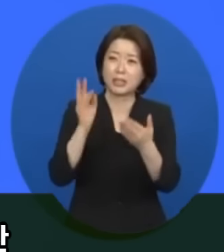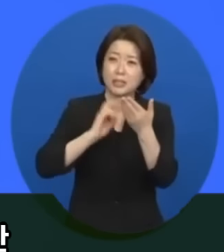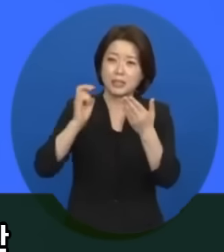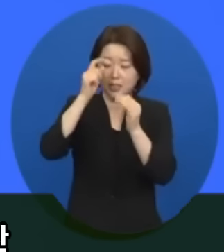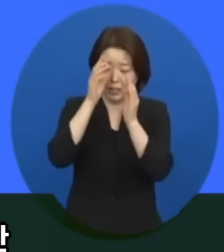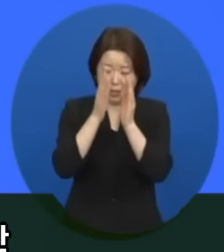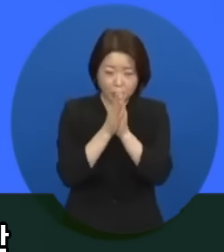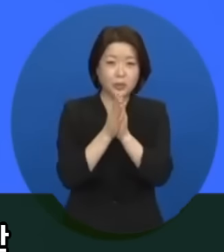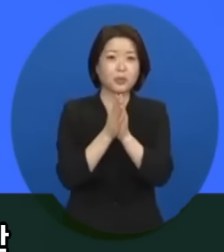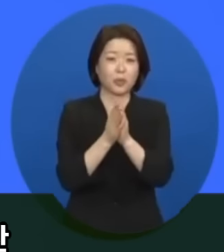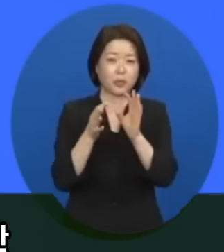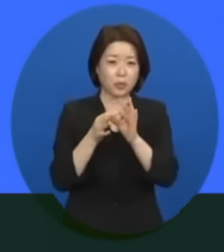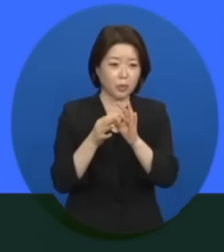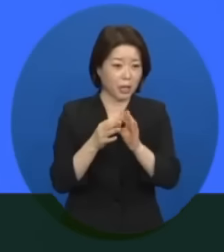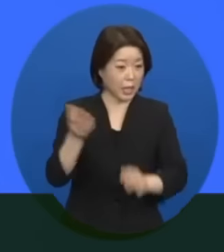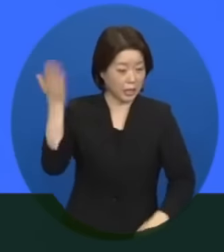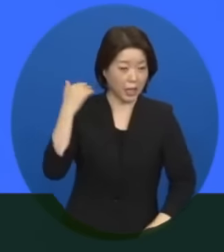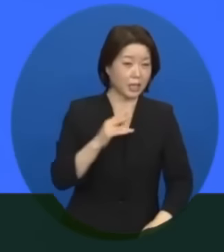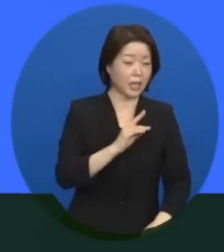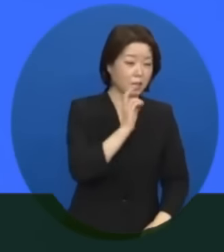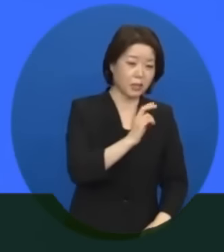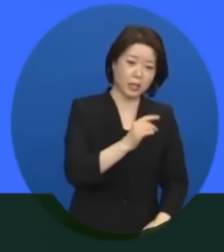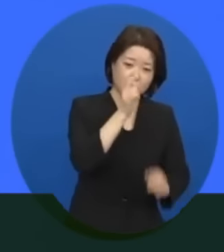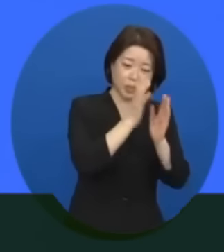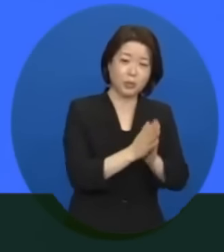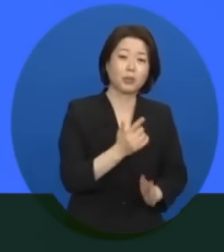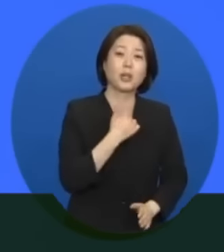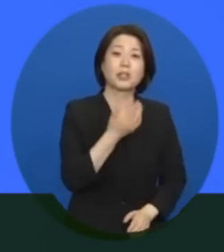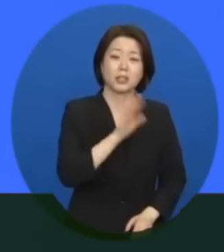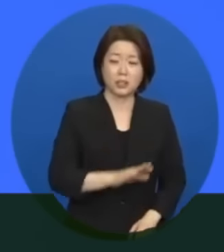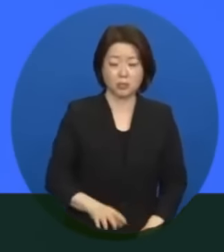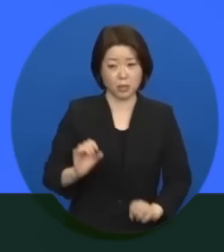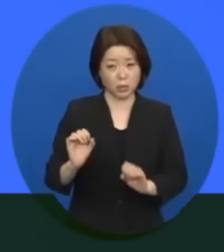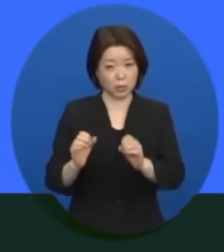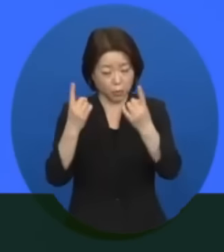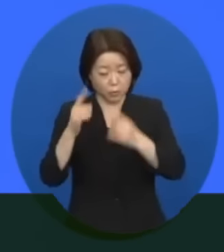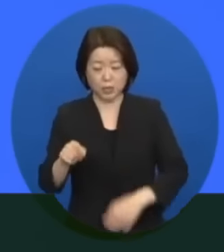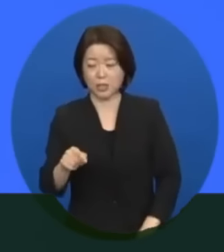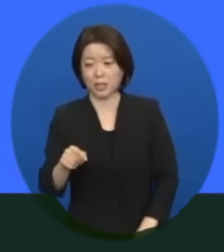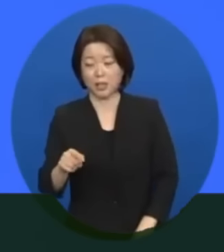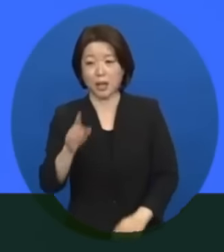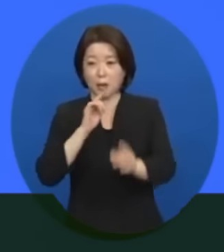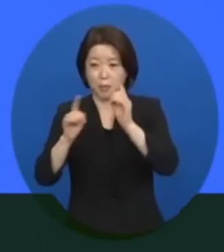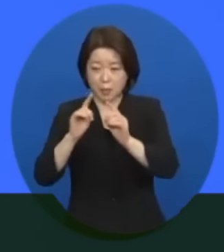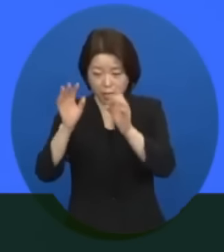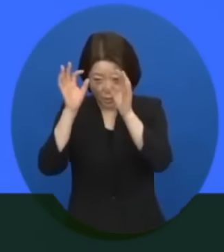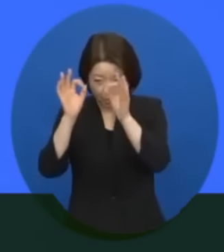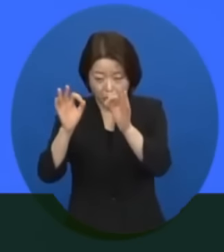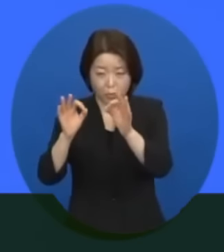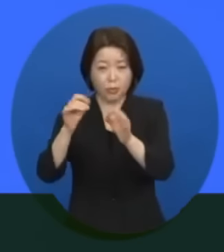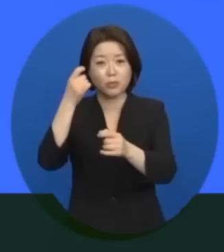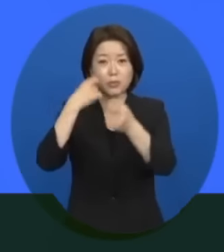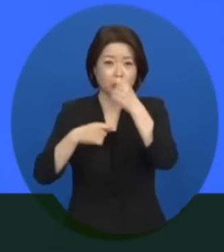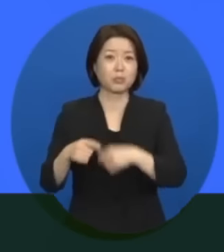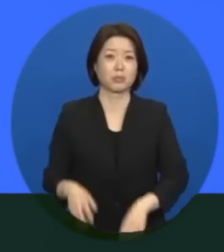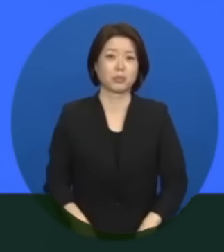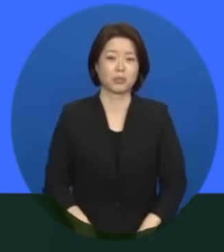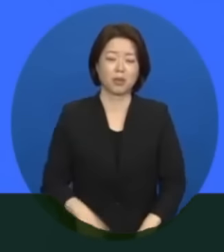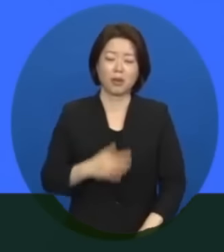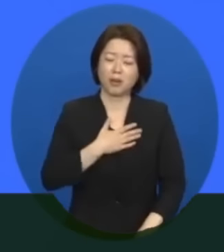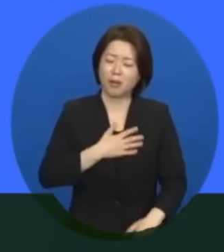기도를 한 경험은 있었지만 또이 동시에 말씀을 들으면서 이렇게 또한 물을 흘리며 가슴이 벅찬 적은